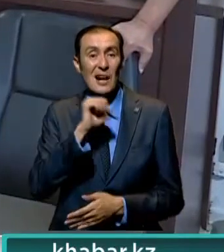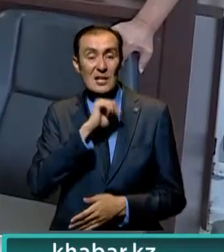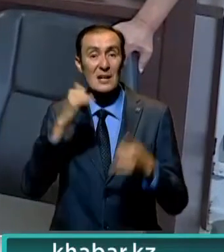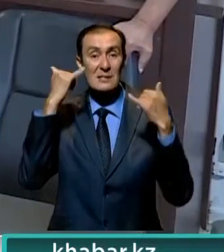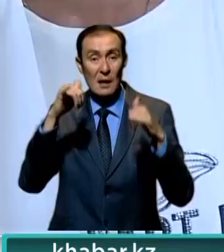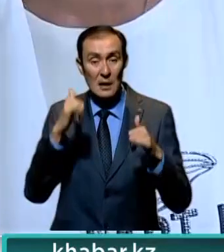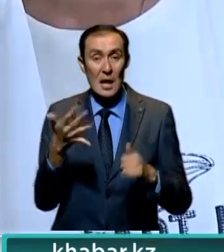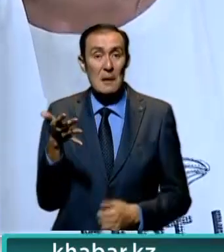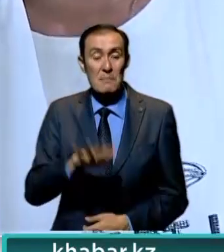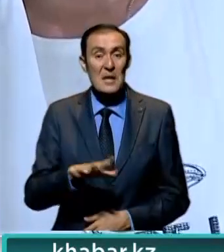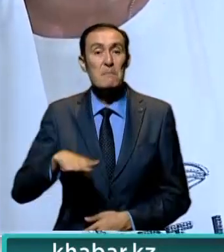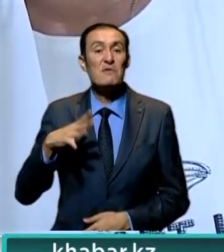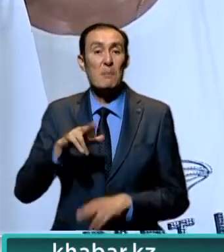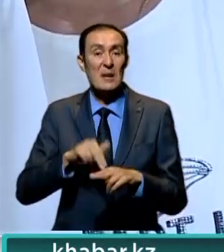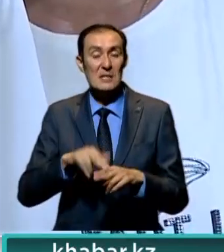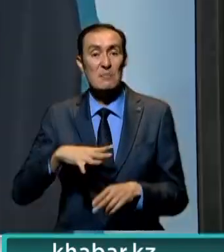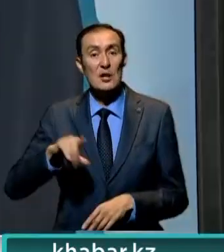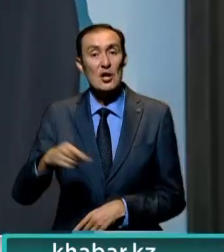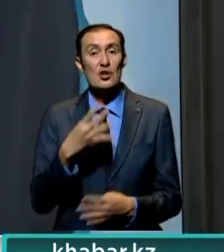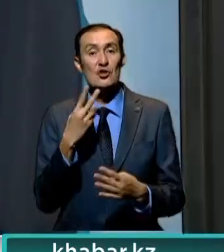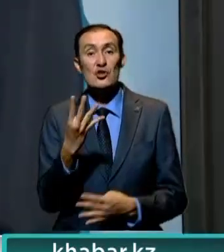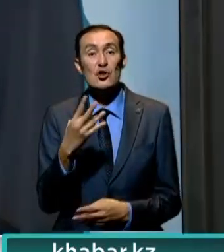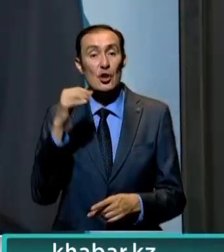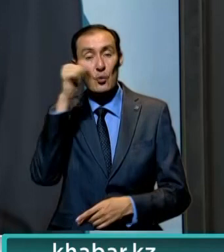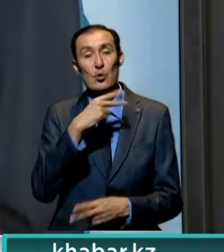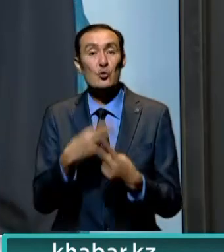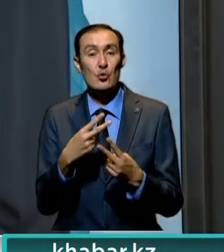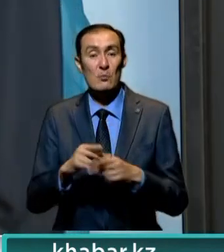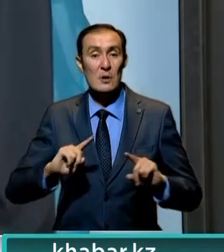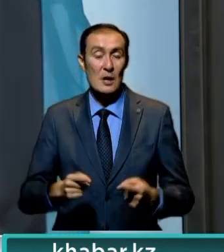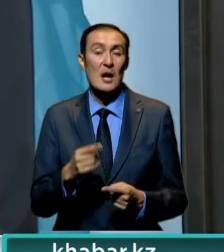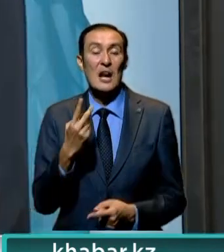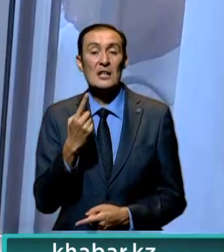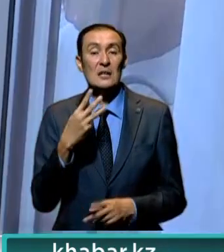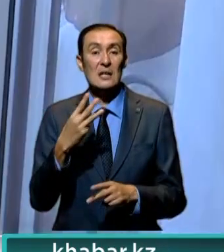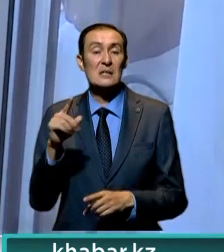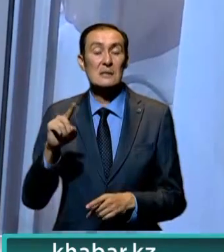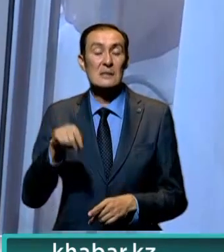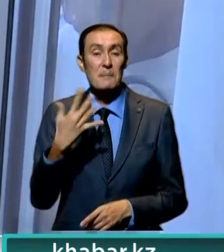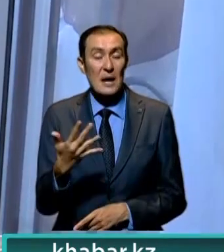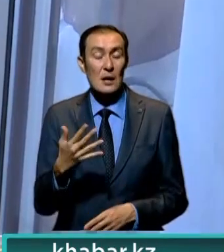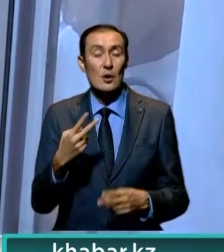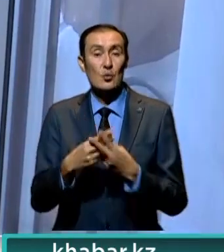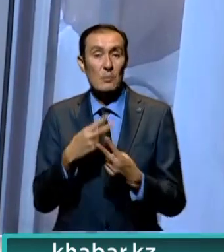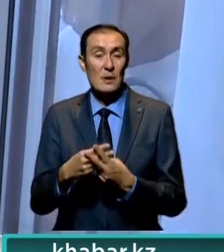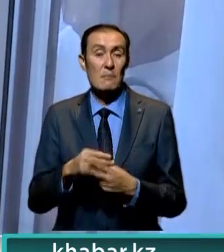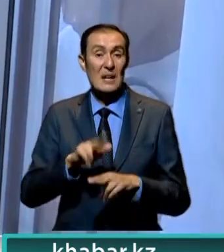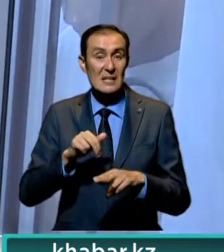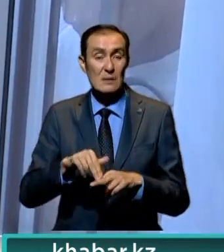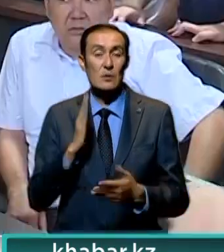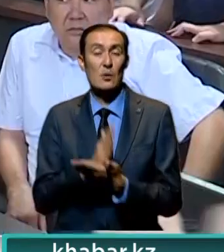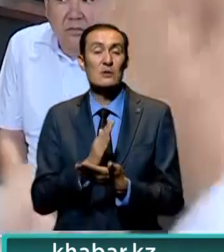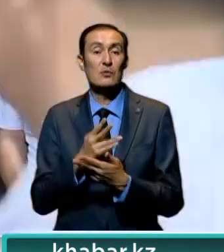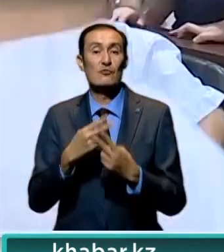скота. Пятеро экс-полицейских получили 4 года лишения свободы, еще один 3,5. Отбывать наказание осужденные будут в